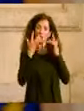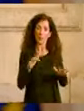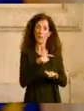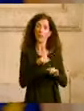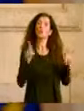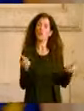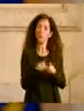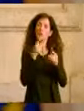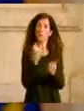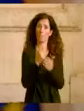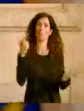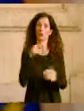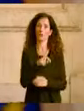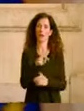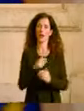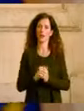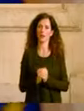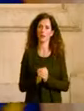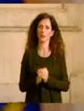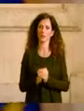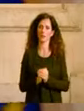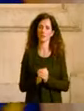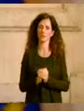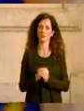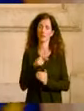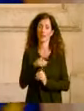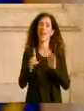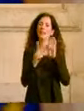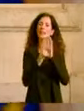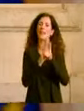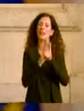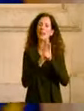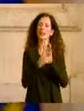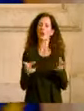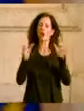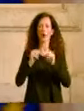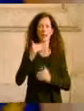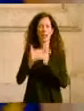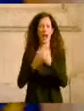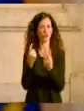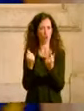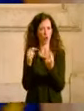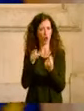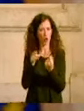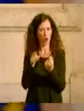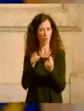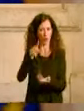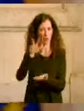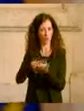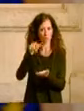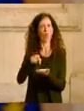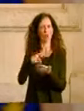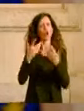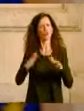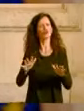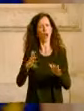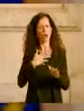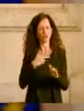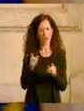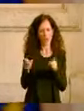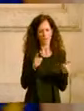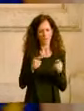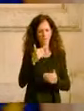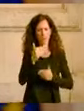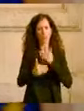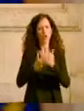questo decreto che abbiamo approvato, quello economico rilancio, abbiamo già semplificato qualche passaggio che è emerso come